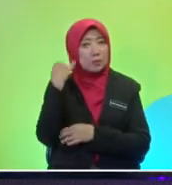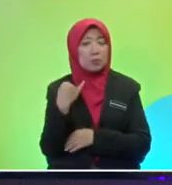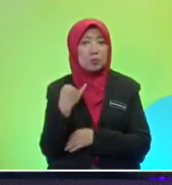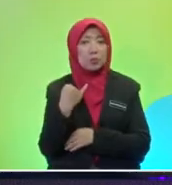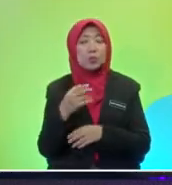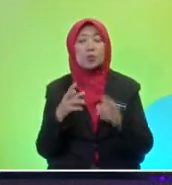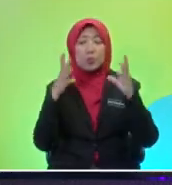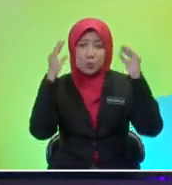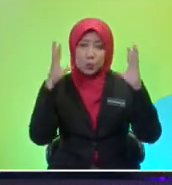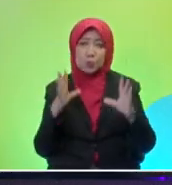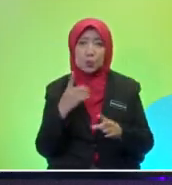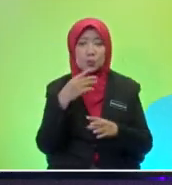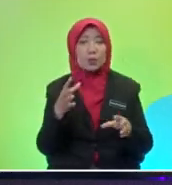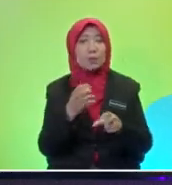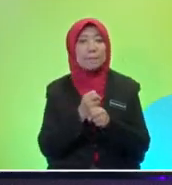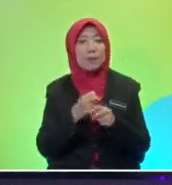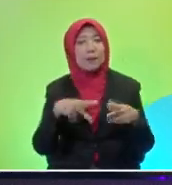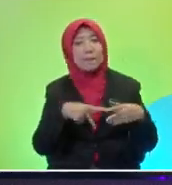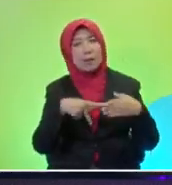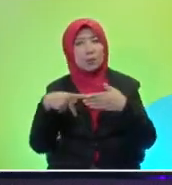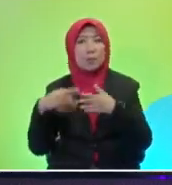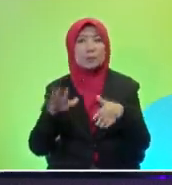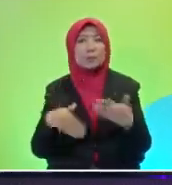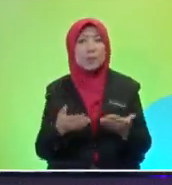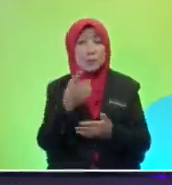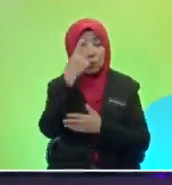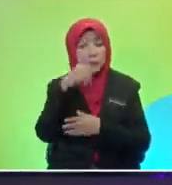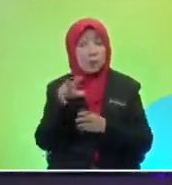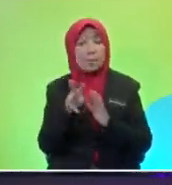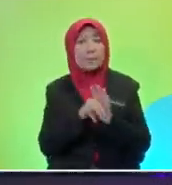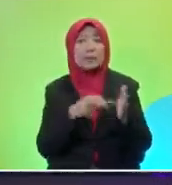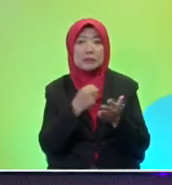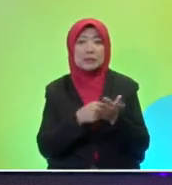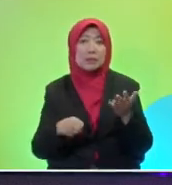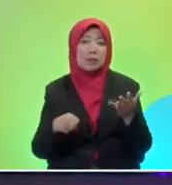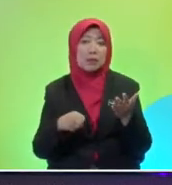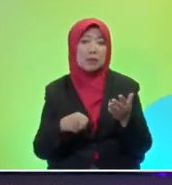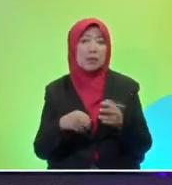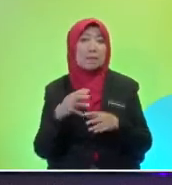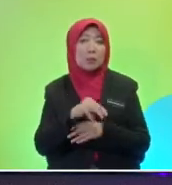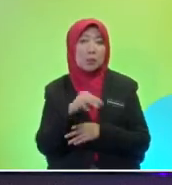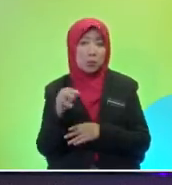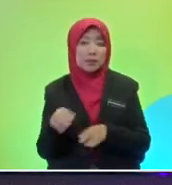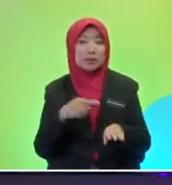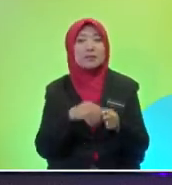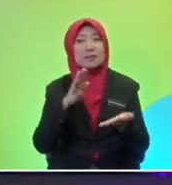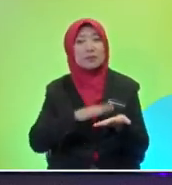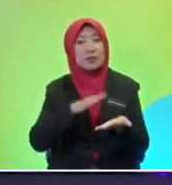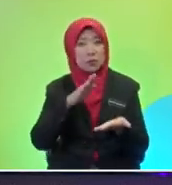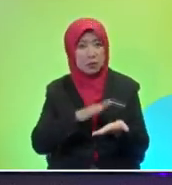untuk dapat sedikit panduan Bagaimana hendak menafsir atau menilai prestasi murid-murid di sekolah Baiklah sebelum kita